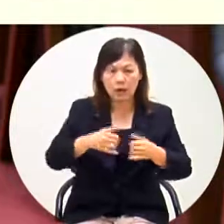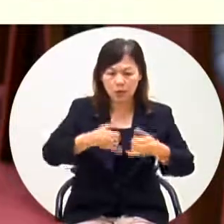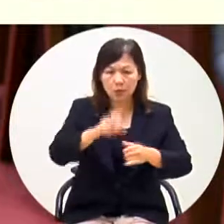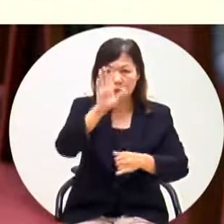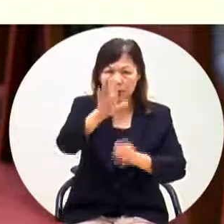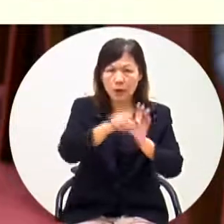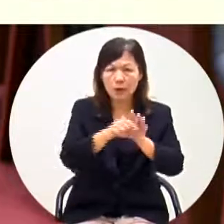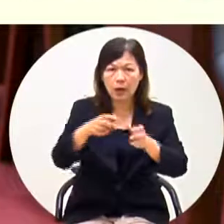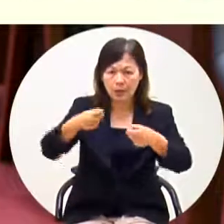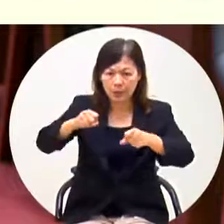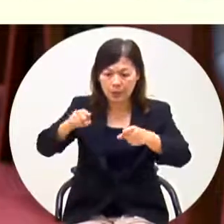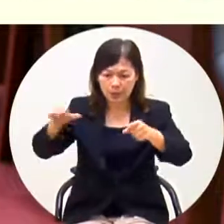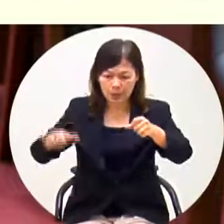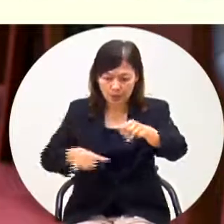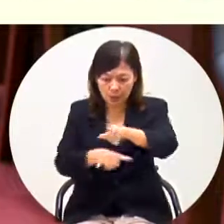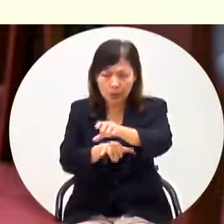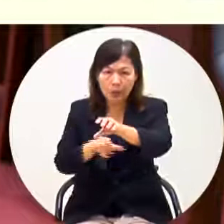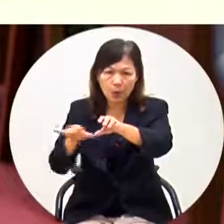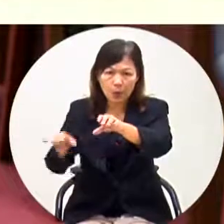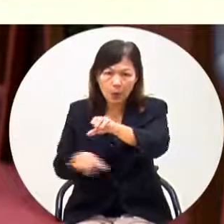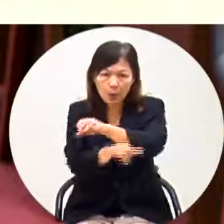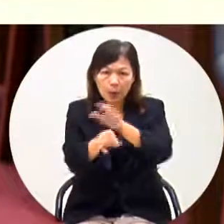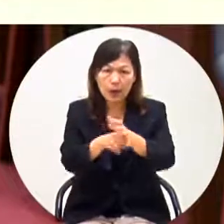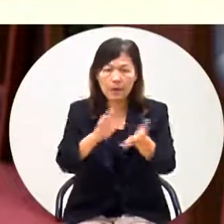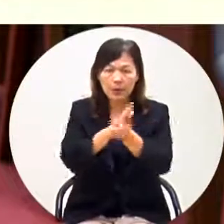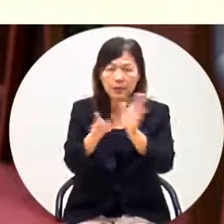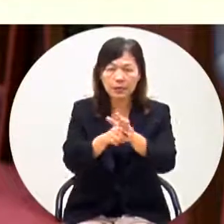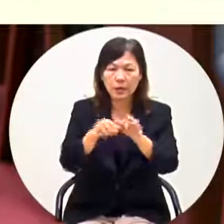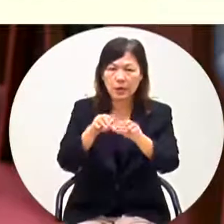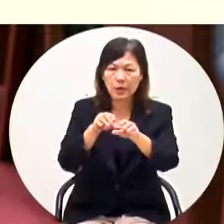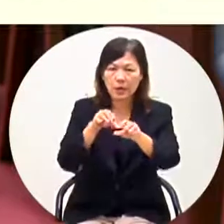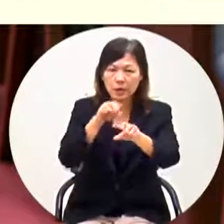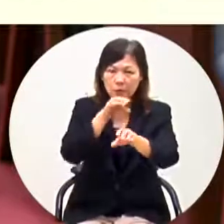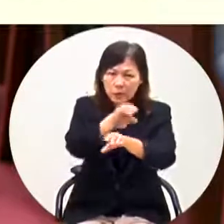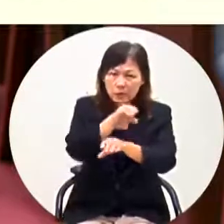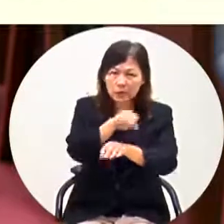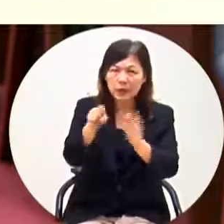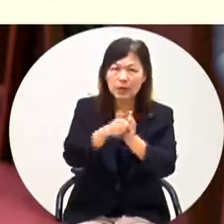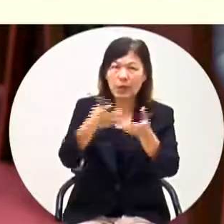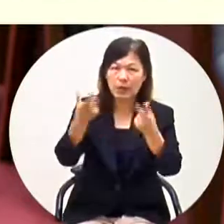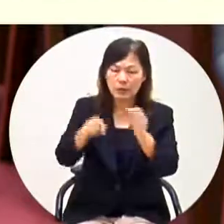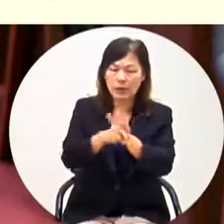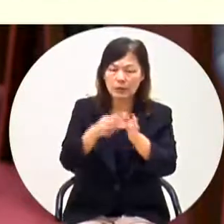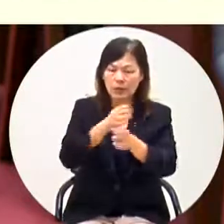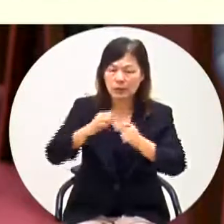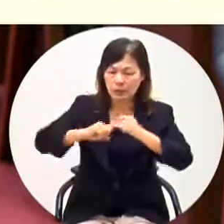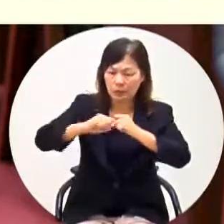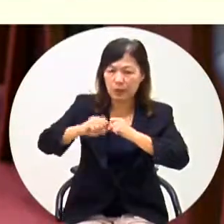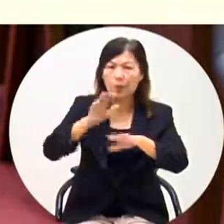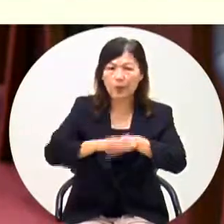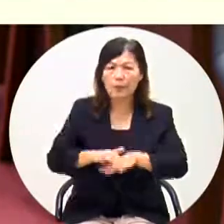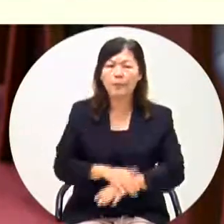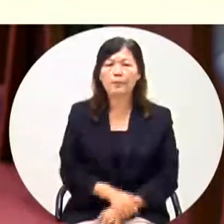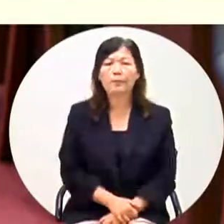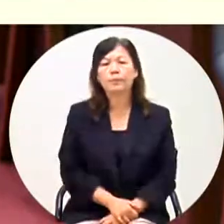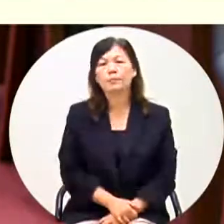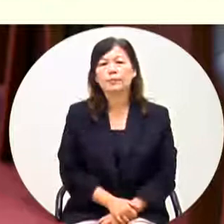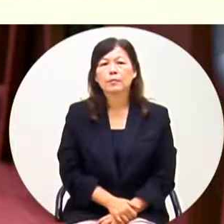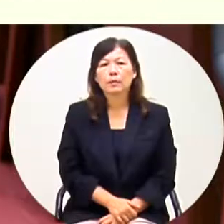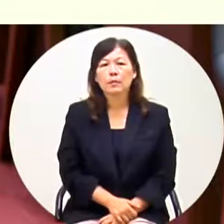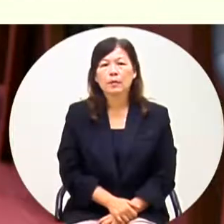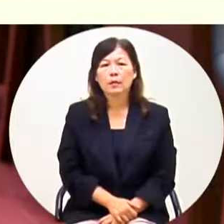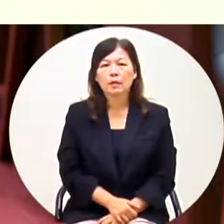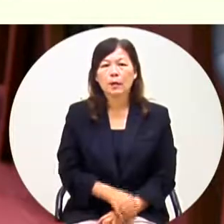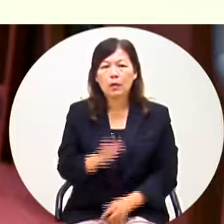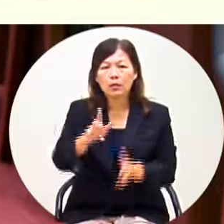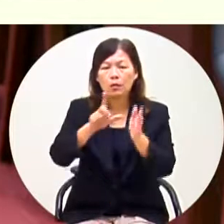汽车道又要跟我们的机车同时抢道。所以呢，有时候我们的机车啊，汽